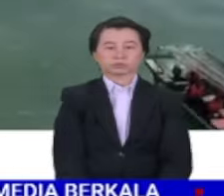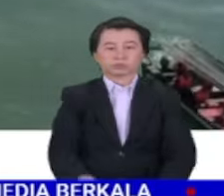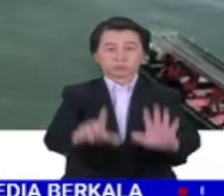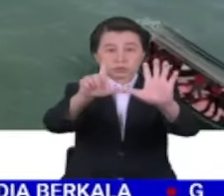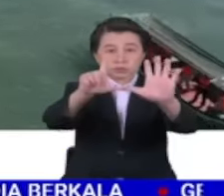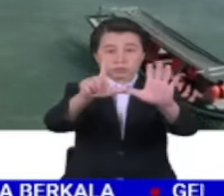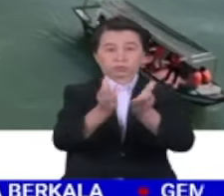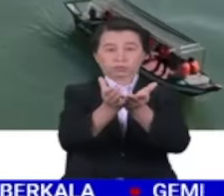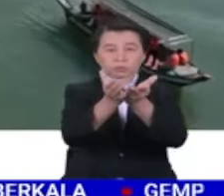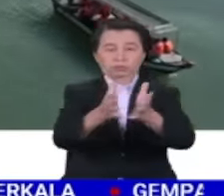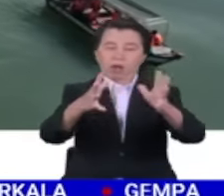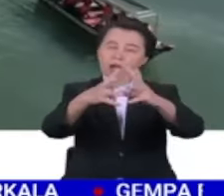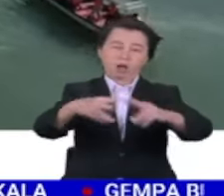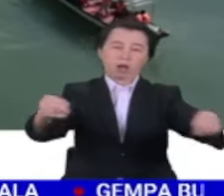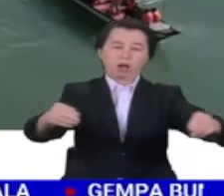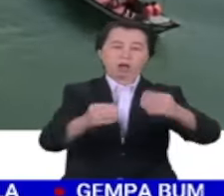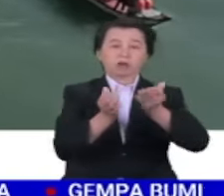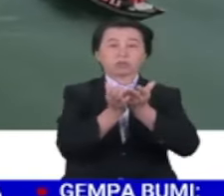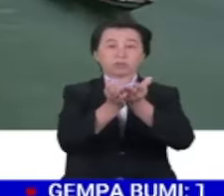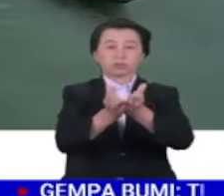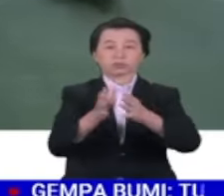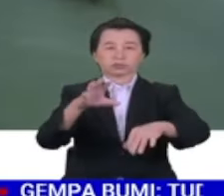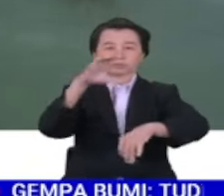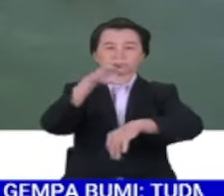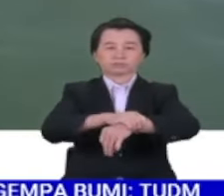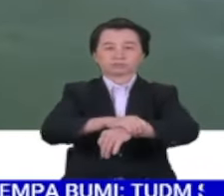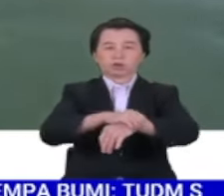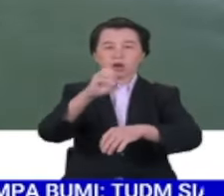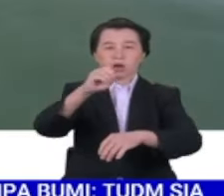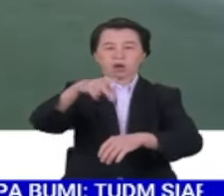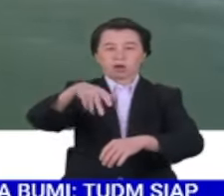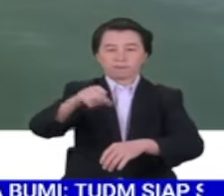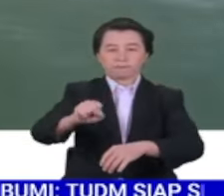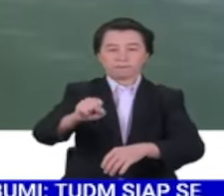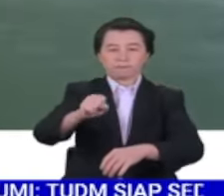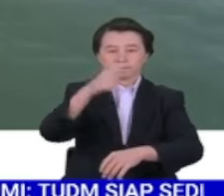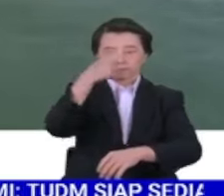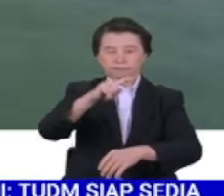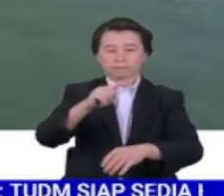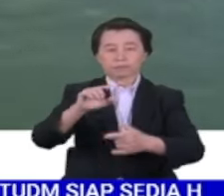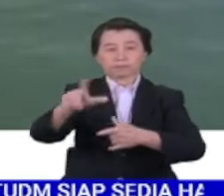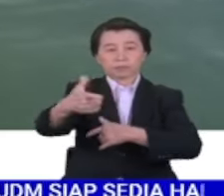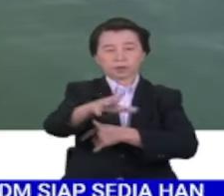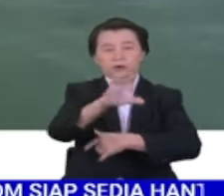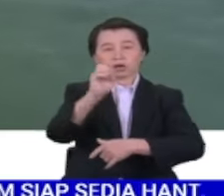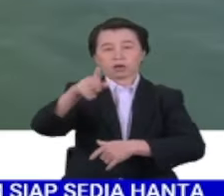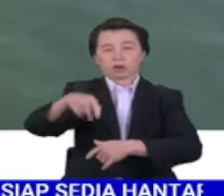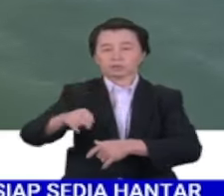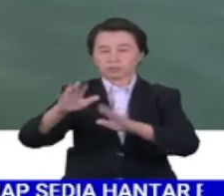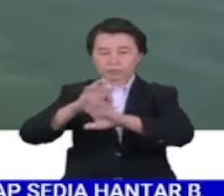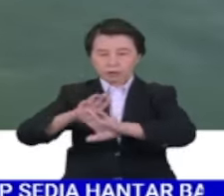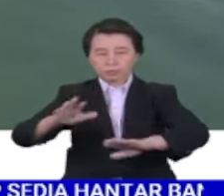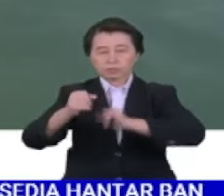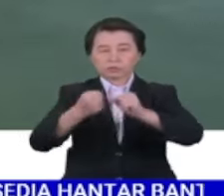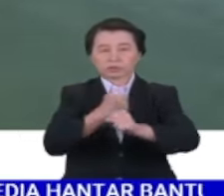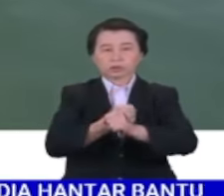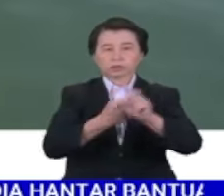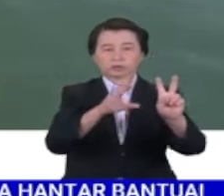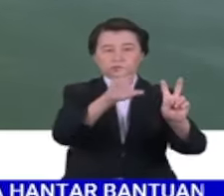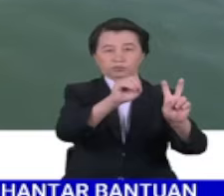yang dilupuskan merupakan bot yang telah ditahan dalam opsnake barat of kuda laut dan Ops damai pada tahun